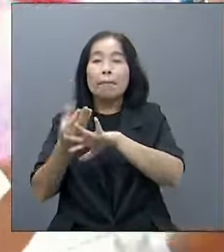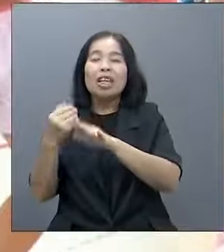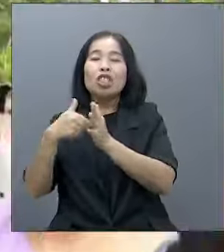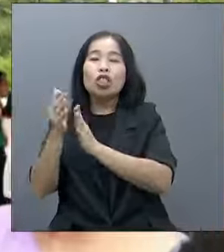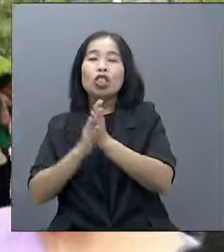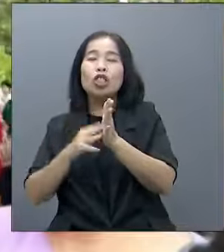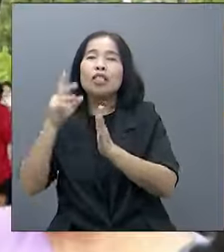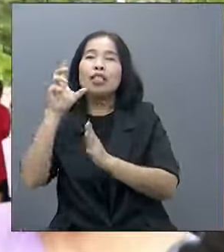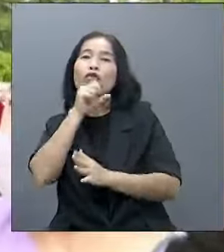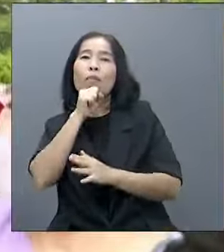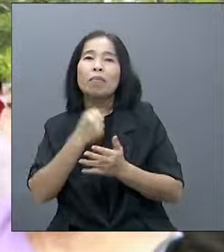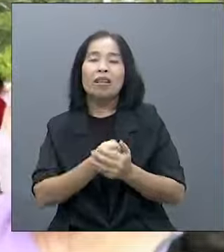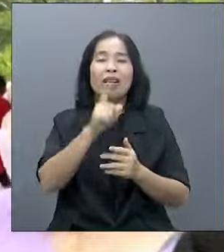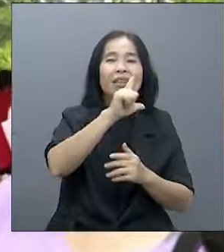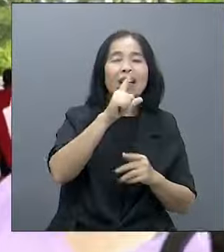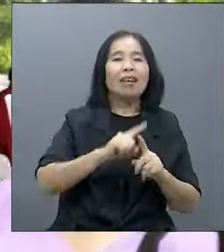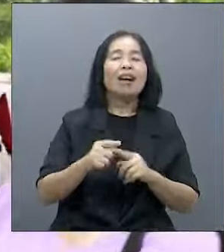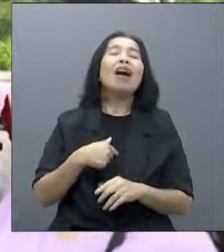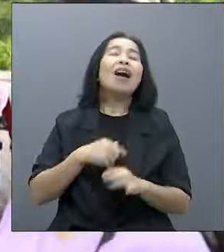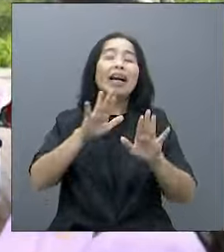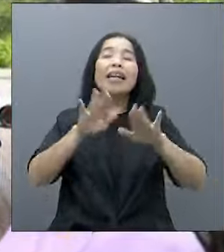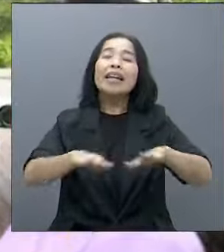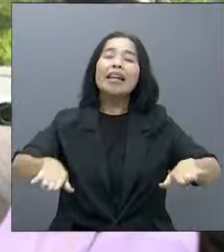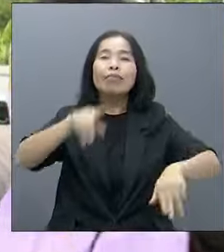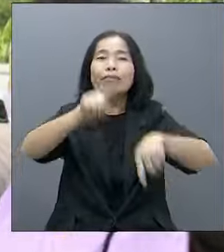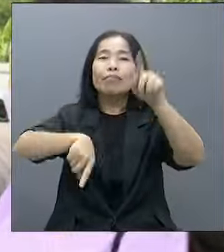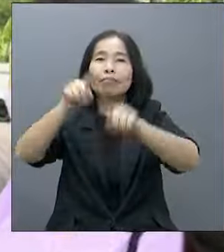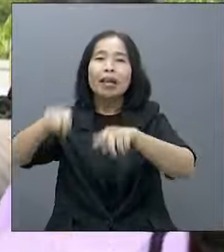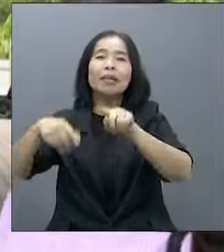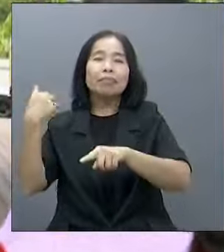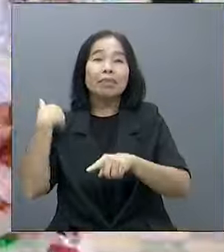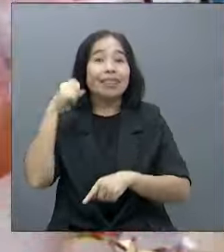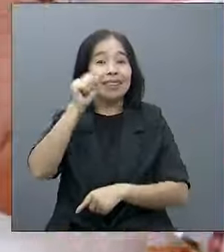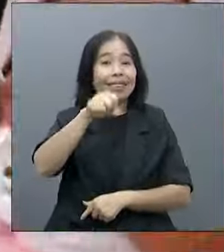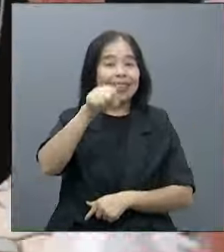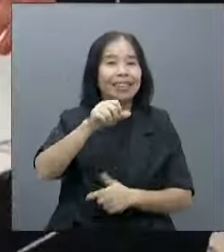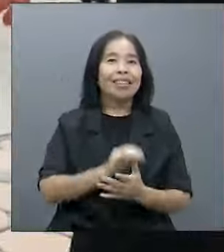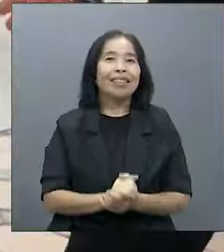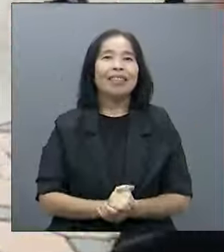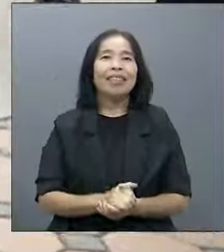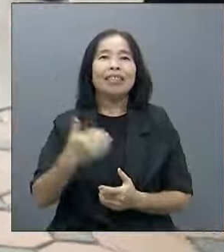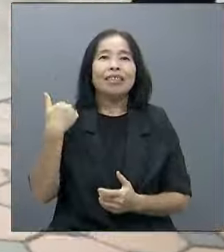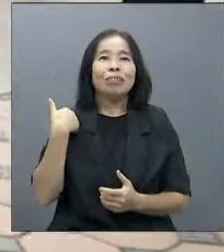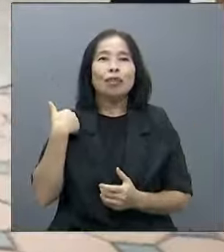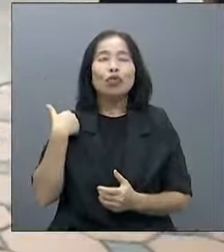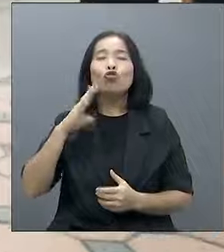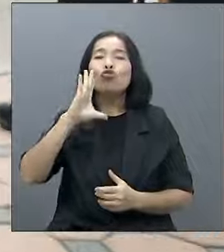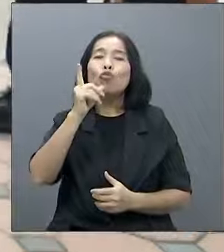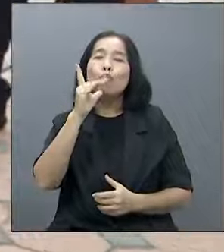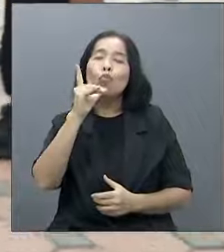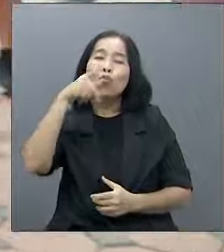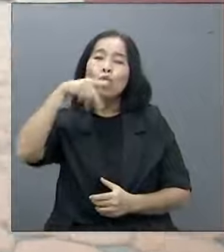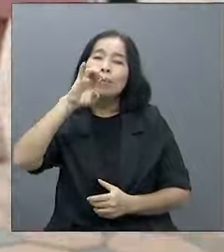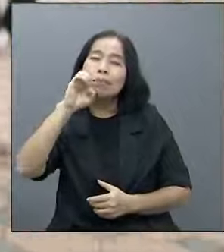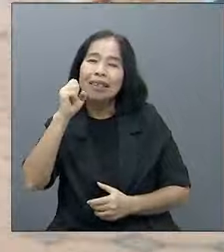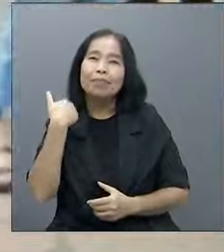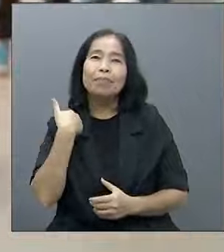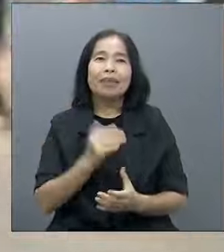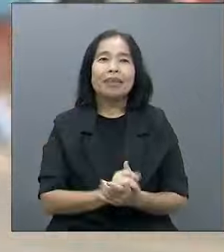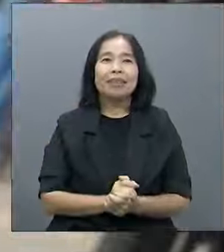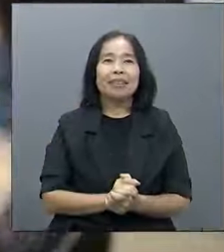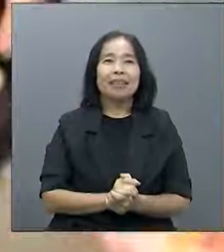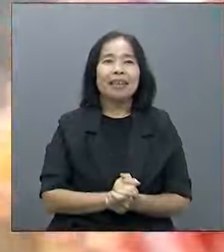สีเลยสีแดงสีฟ้าสีเขียว แต่เด็กเดี๋ยวนี้อาจจะเป็นแบบแพนโทนไหมชมพูพีช อย่างเช่นในรายการเราที่ใครเห็น